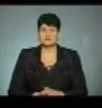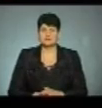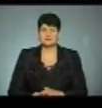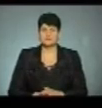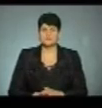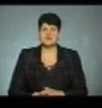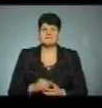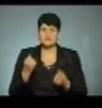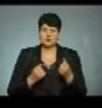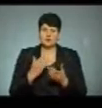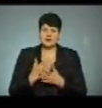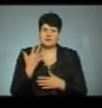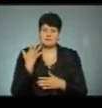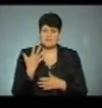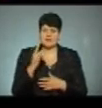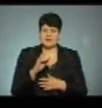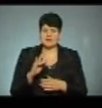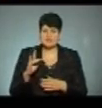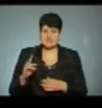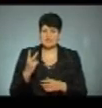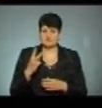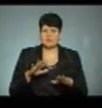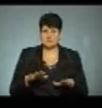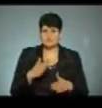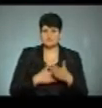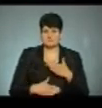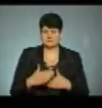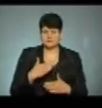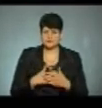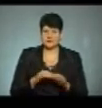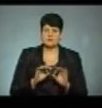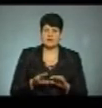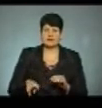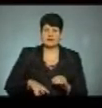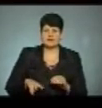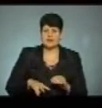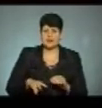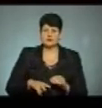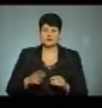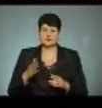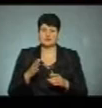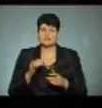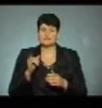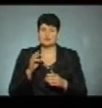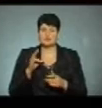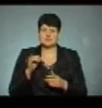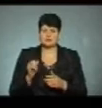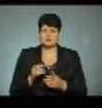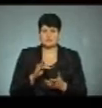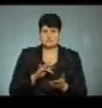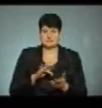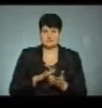В автомобілі є 5 пасажирських крісел та 2 місця для людей на інвалідних візках, розповідає директорка інклюзивно-ресурсного центру Тетяна